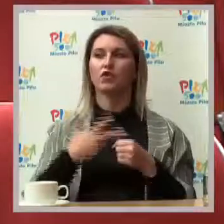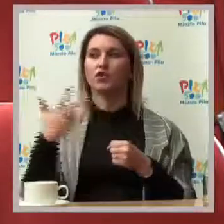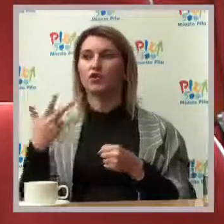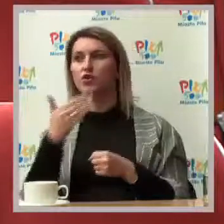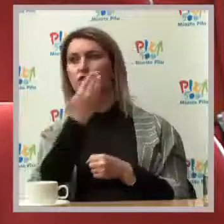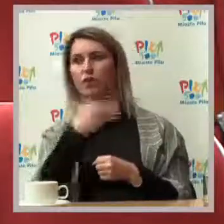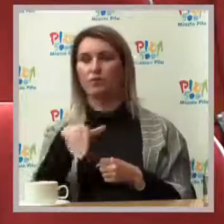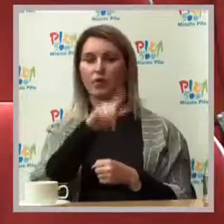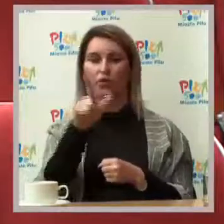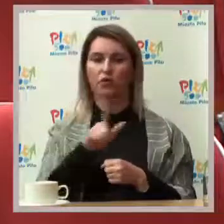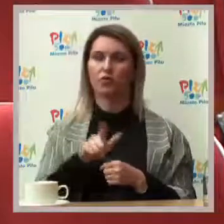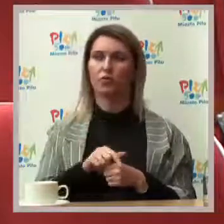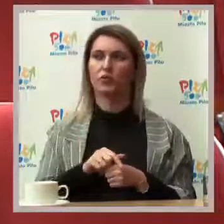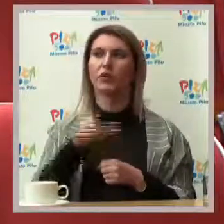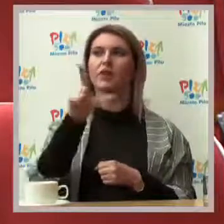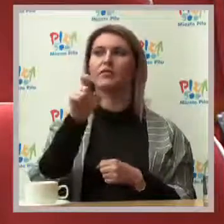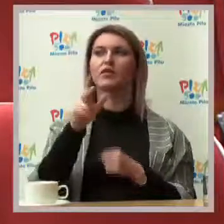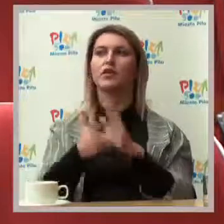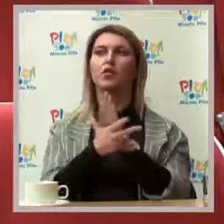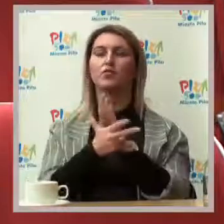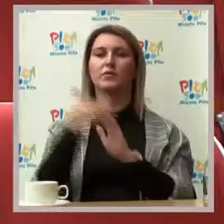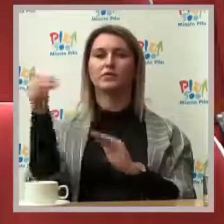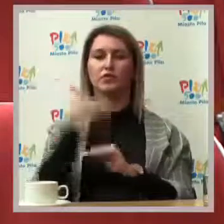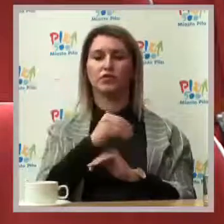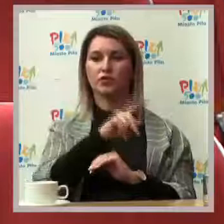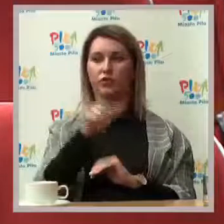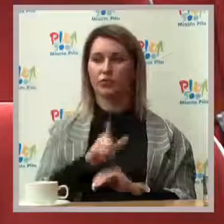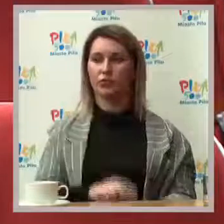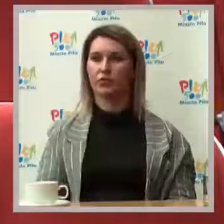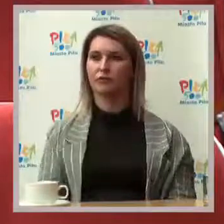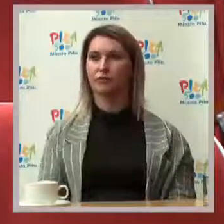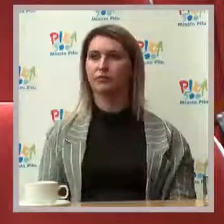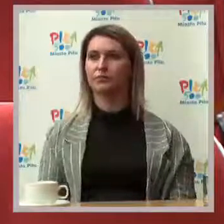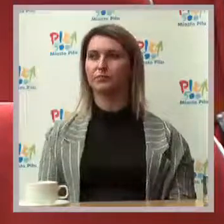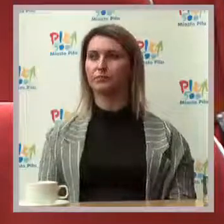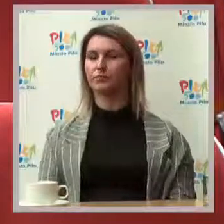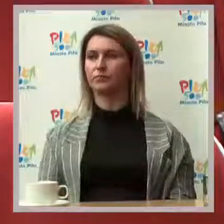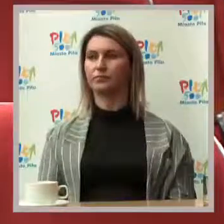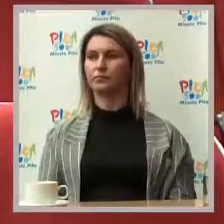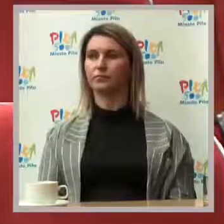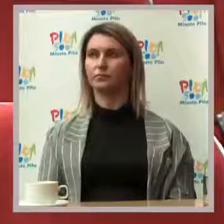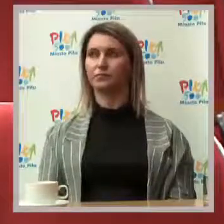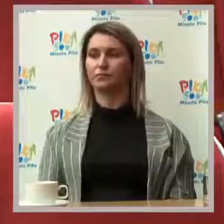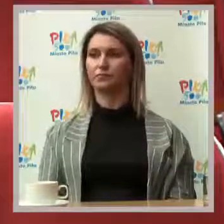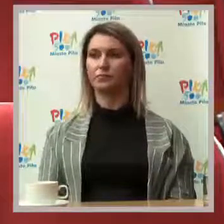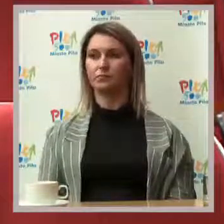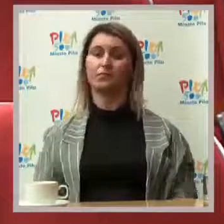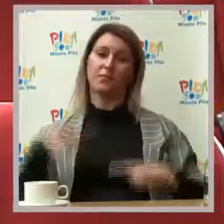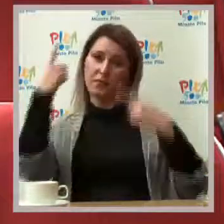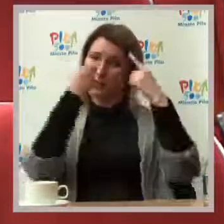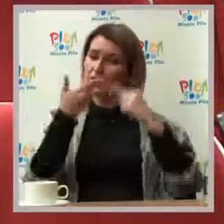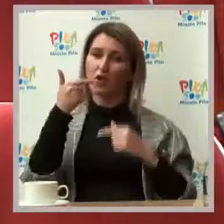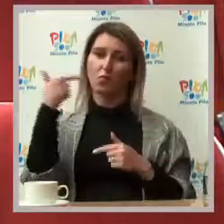milionów 218 tysięcy. I oczywiście, proszę Państwa, myślę, że nie muszę tego powtarzać, ale w tej chwili